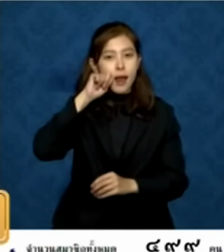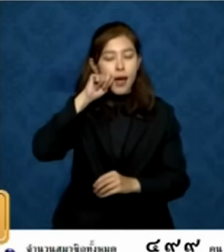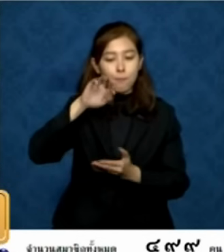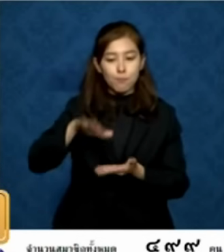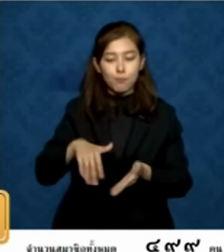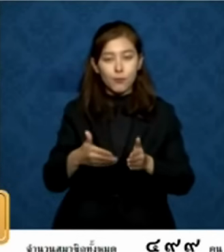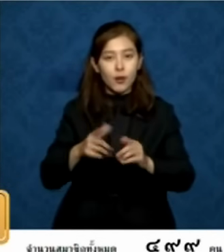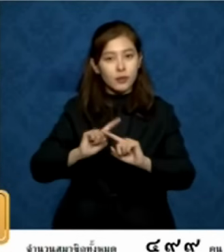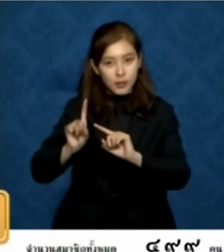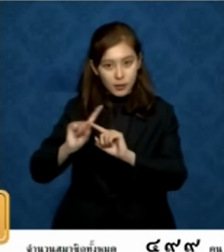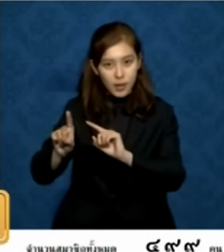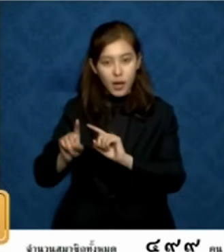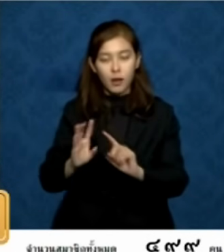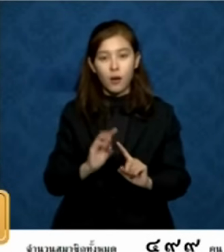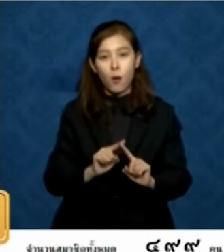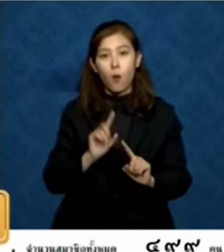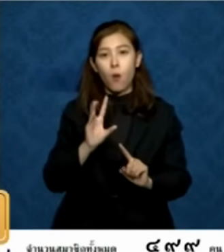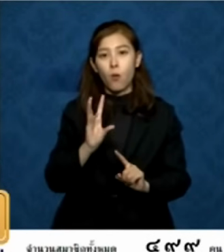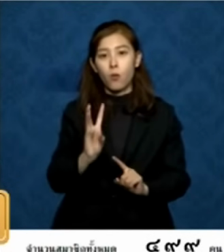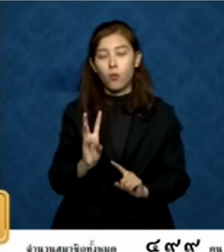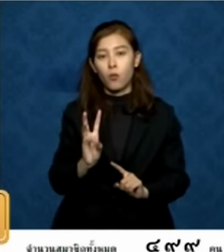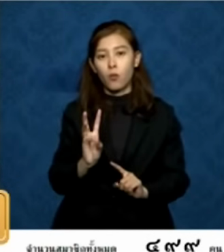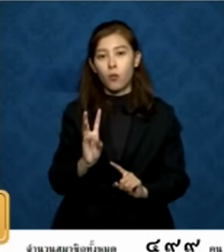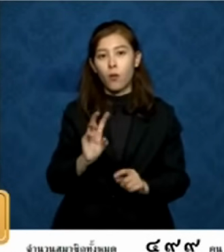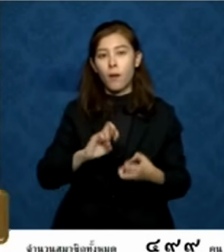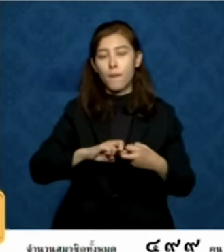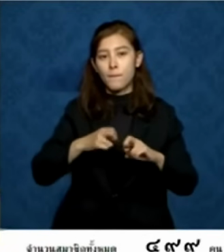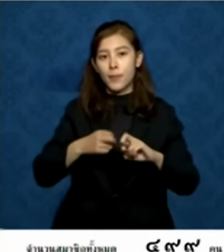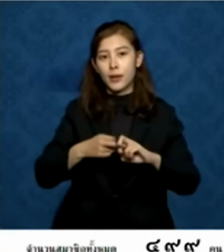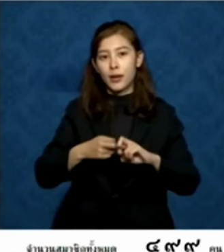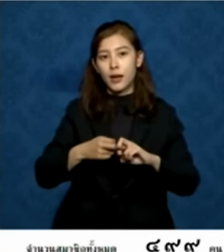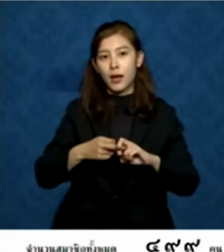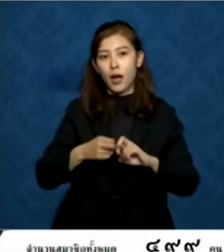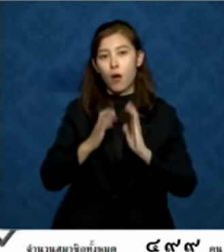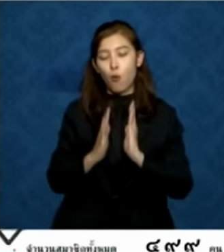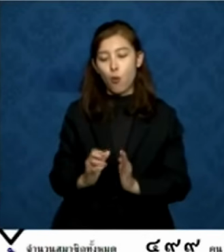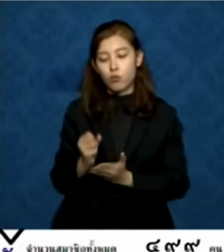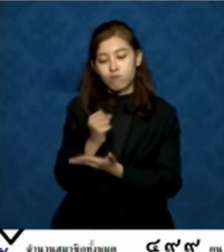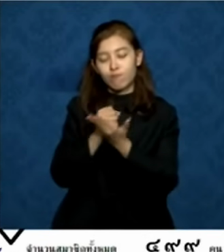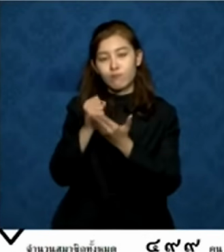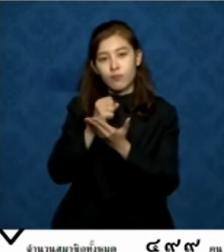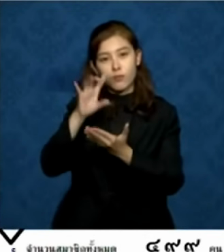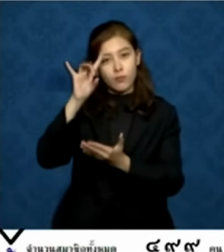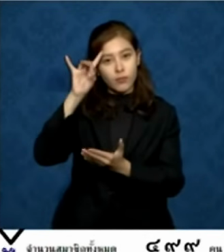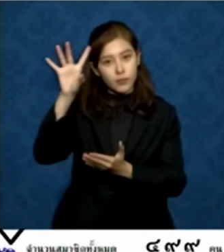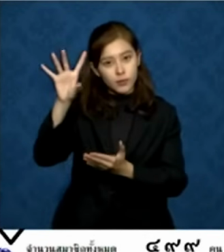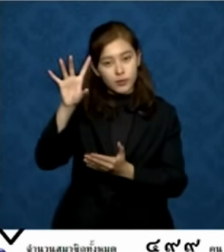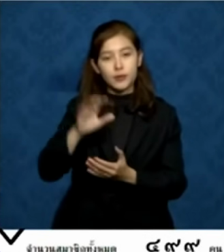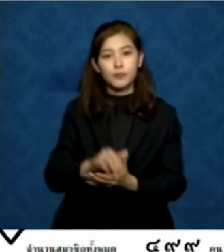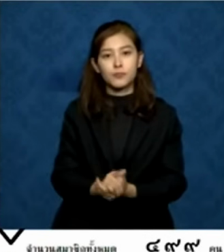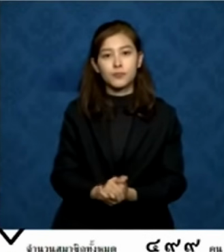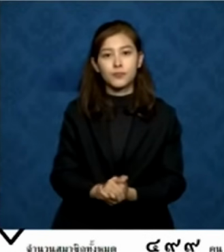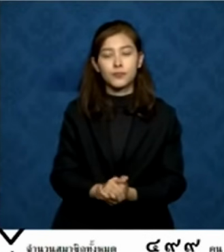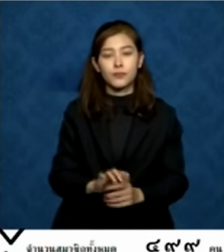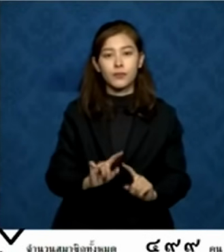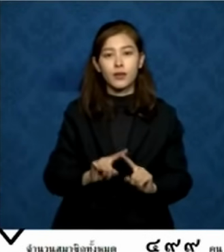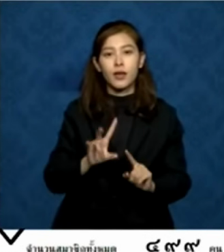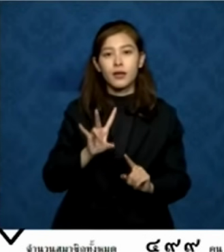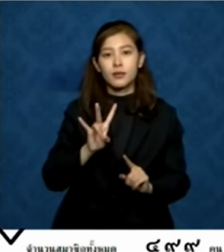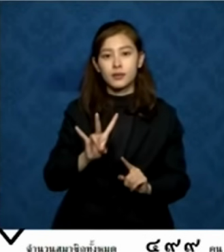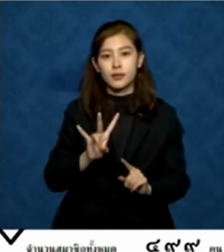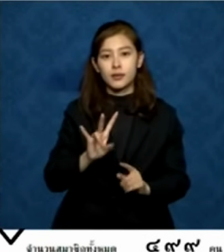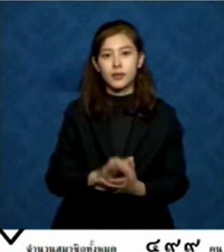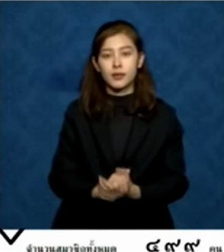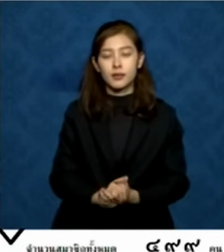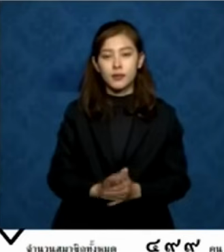6. ป้องกันปราบปรามและบำบัดรักษาผู้ติดยาเสพติดข้อที่ 7. พัฒนาด้าน